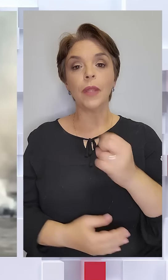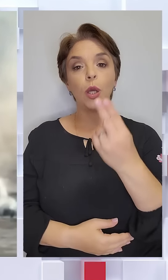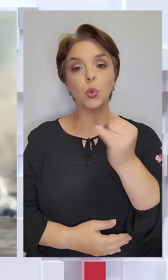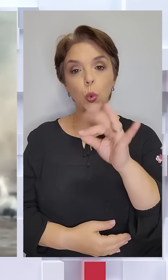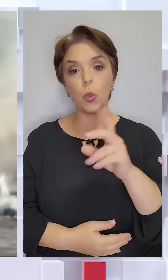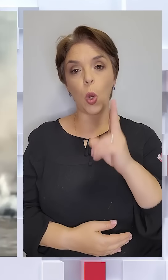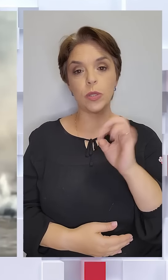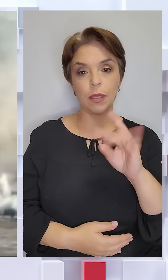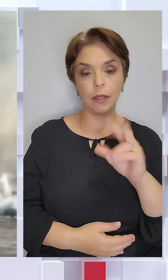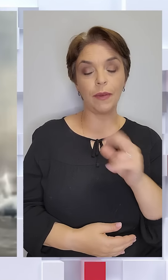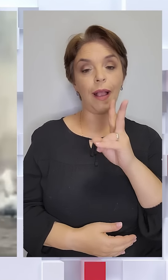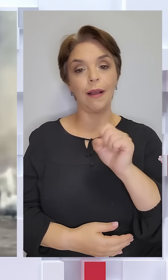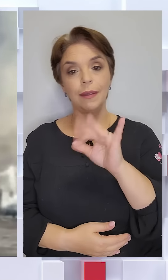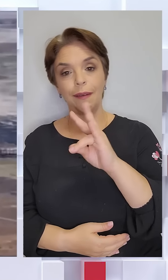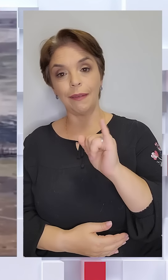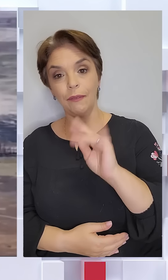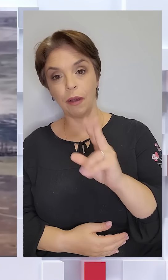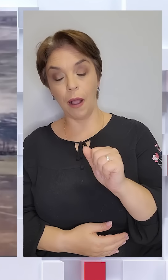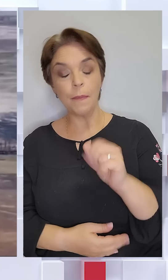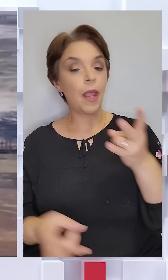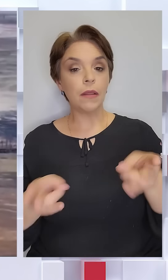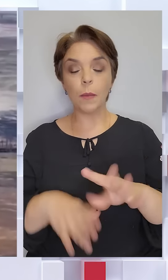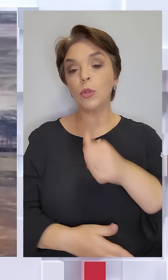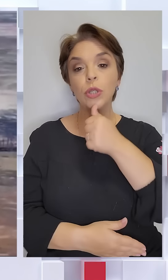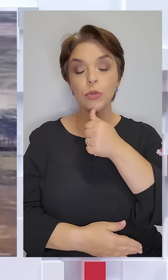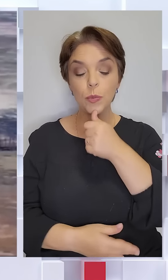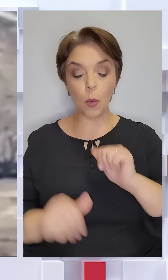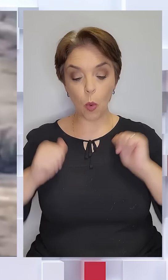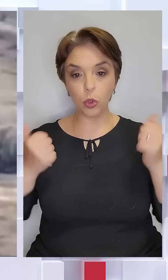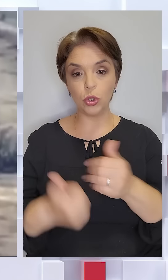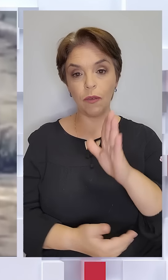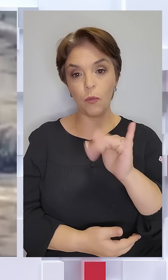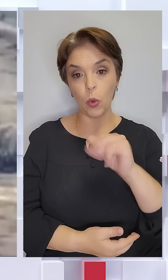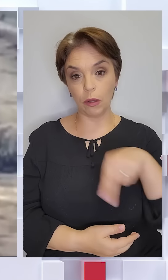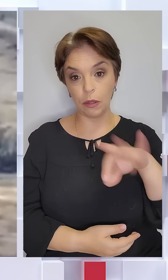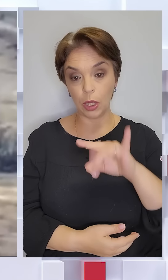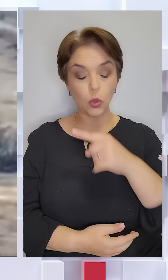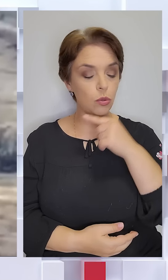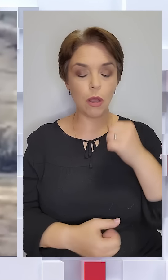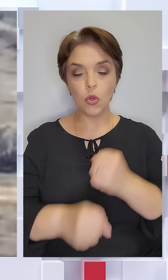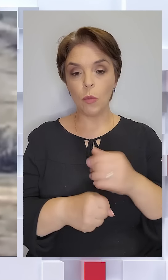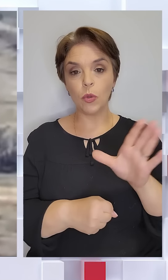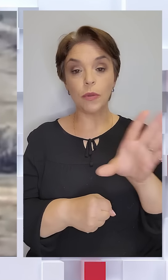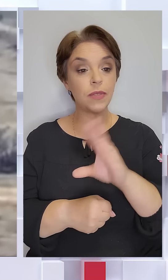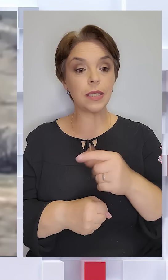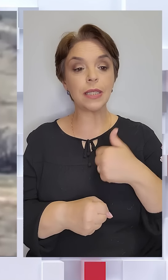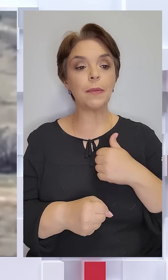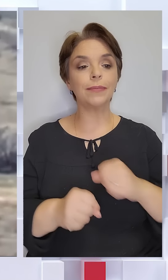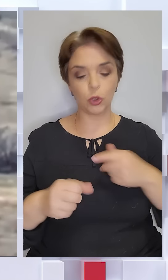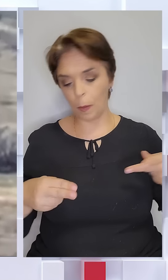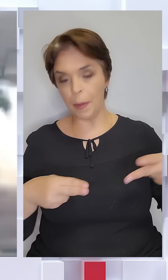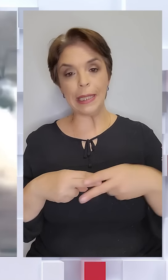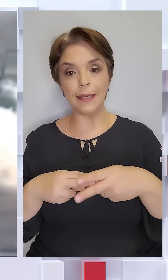Цукурине, Костянтинівку та Катеринівку. Не полишають спроб оточити Вугледар, тому росіяни роблять усе, аби перерізати